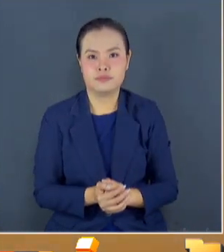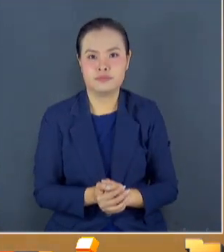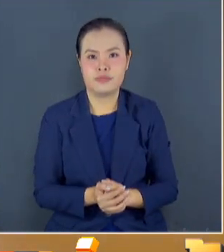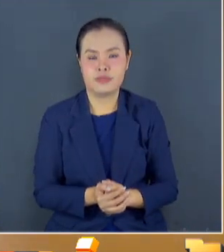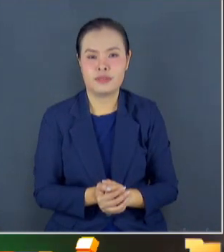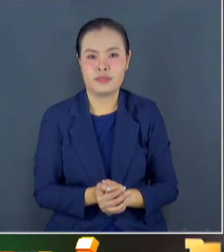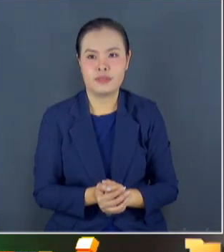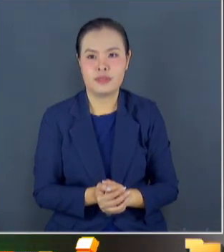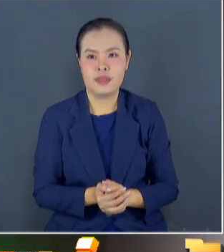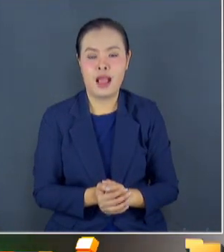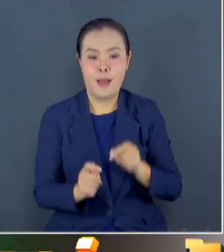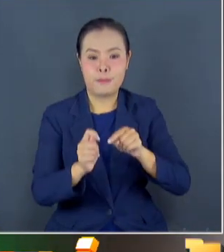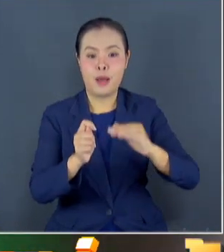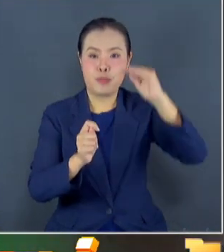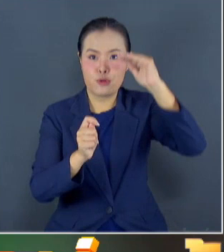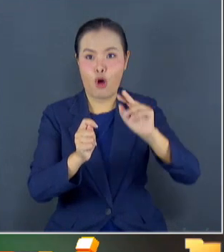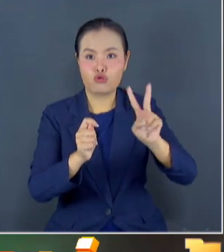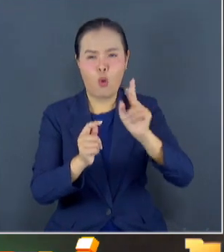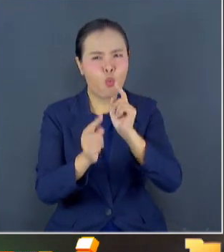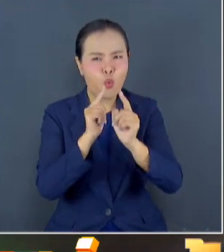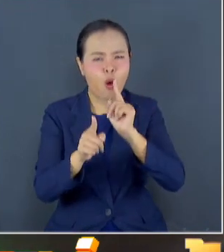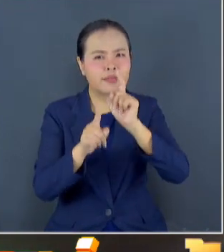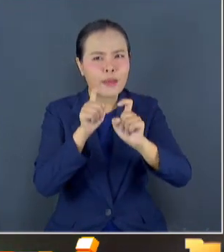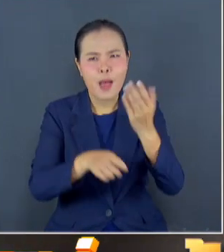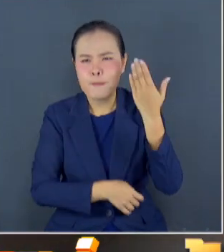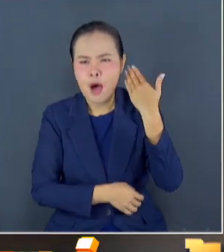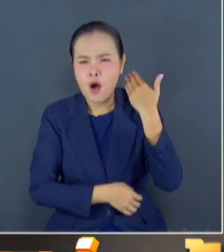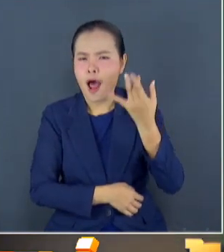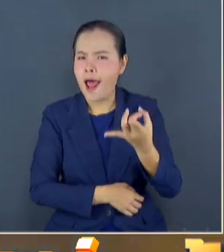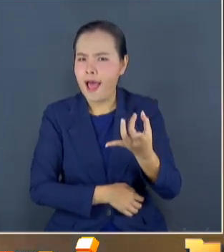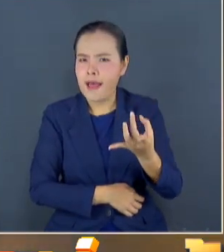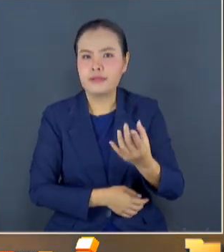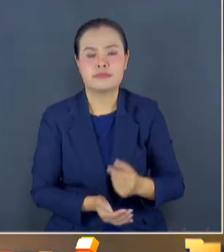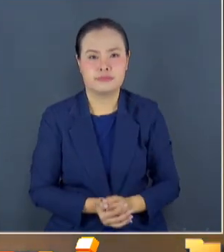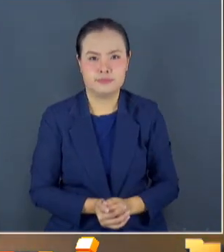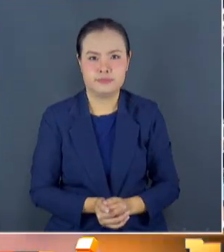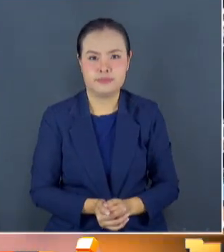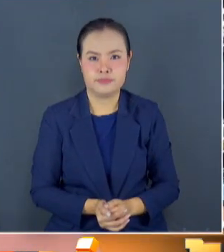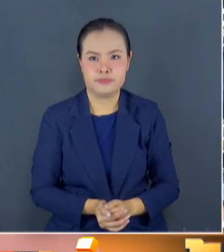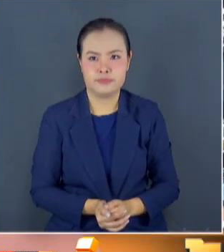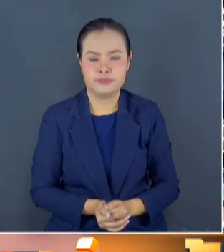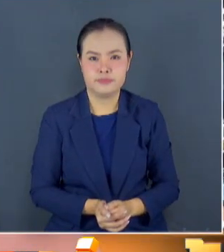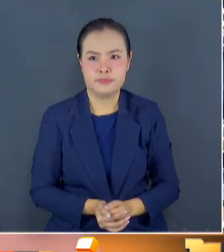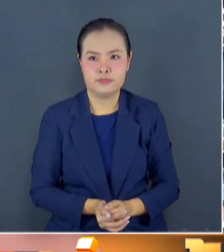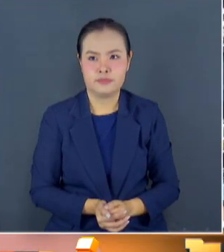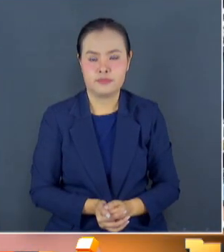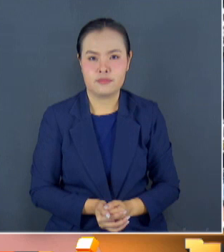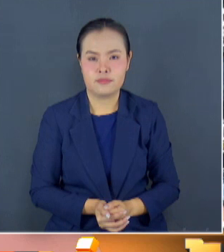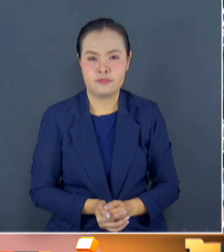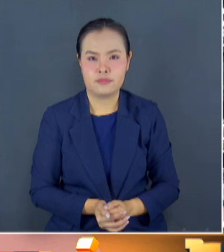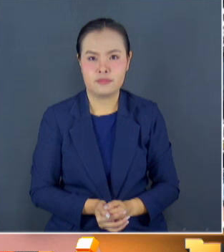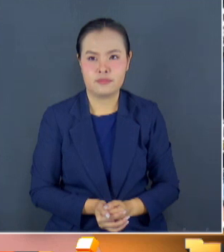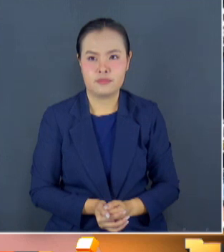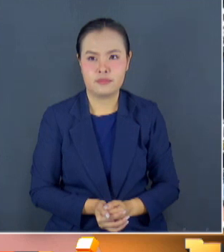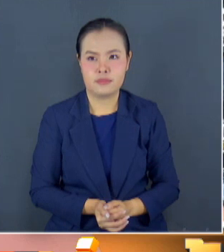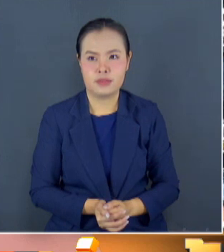ปรามสภ.2พี่น้องฮะไปคุยซิว่าเหตุการณ์ในวันนั้นมันเป็นอย่างไรครับ เขาเดินมาจาก